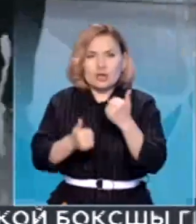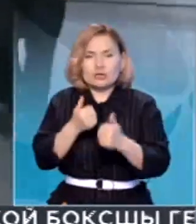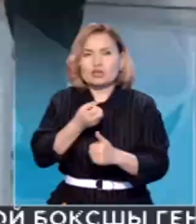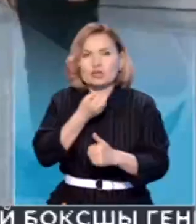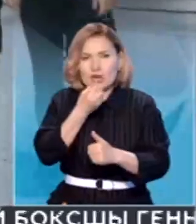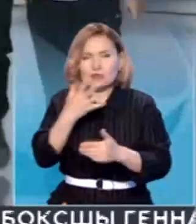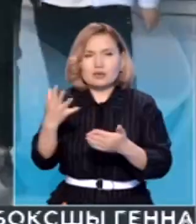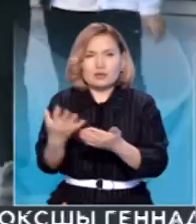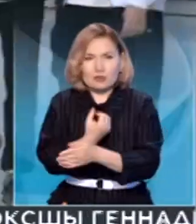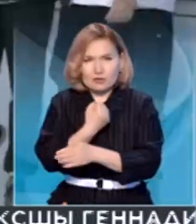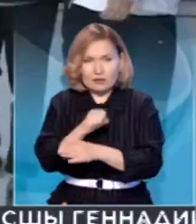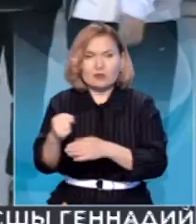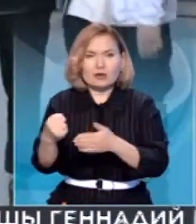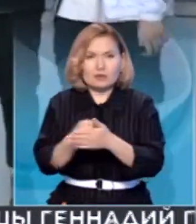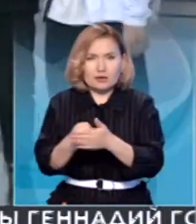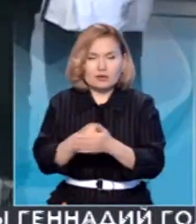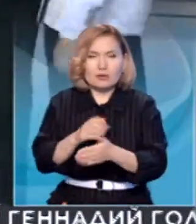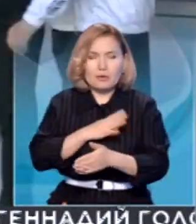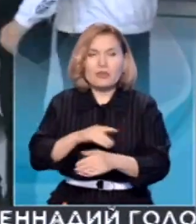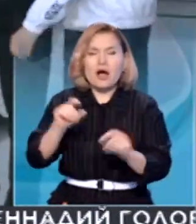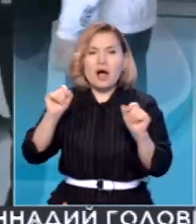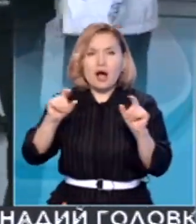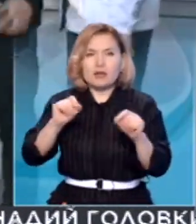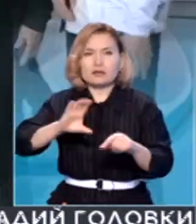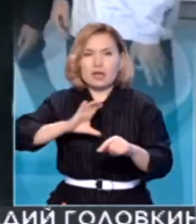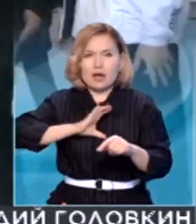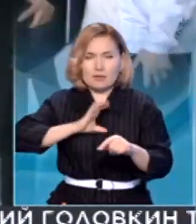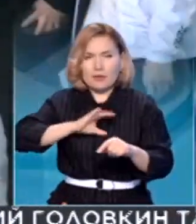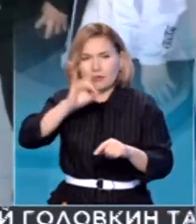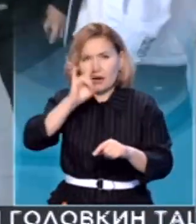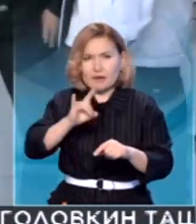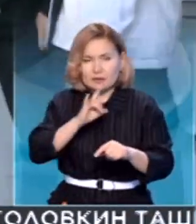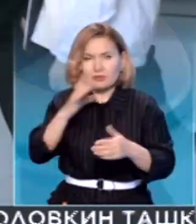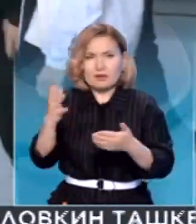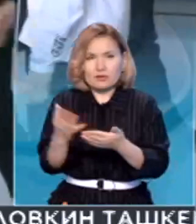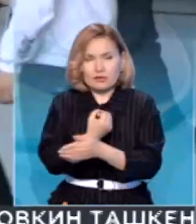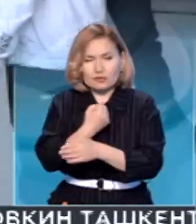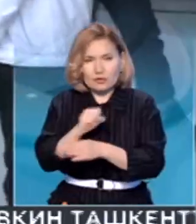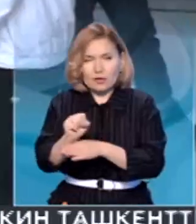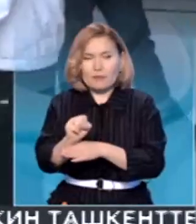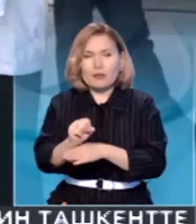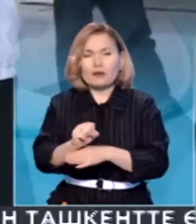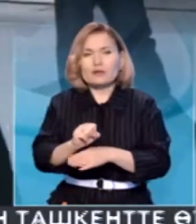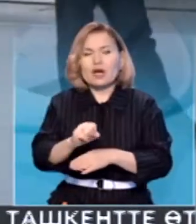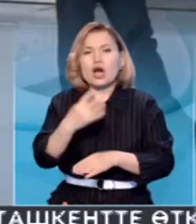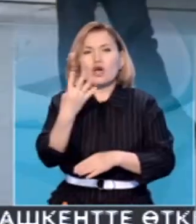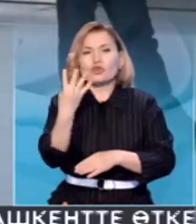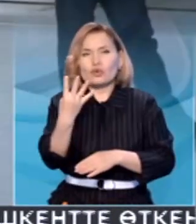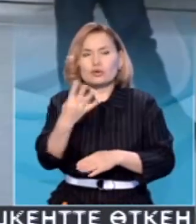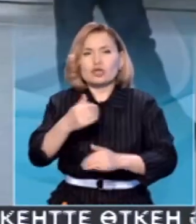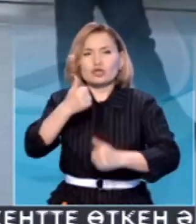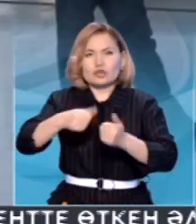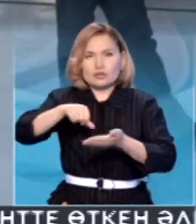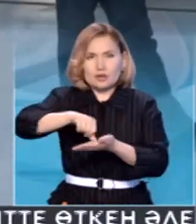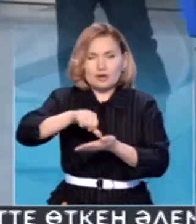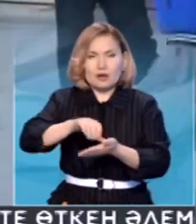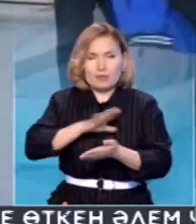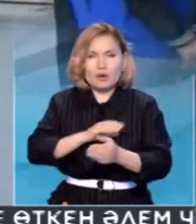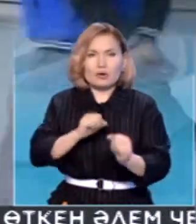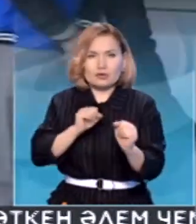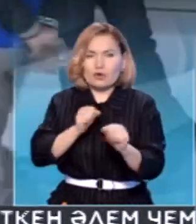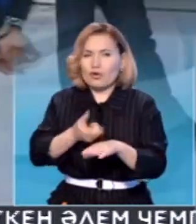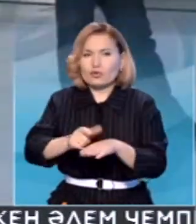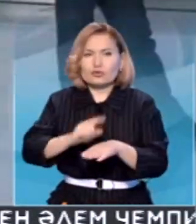шүкір, жеңіске жеттік, елге алтын алып келдік. Қарсыластар 4 жекпе-жек өткіздім. Төртеуінде әрқайсысы өзінің қиындығы